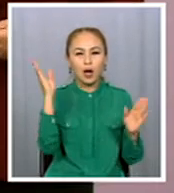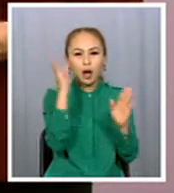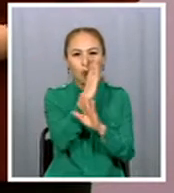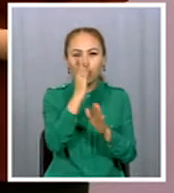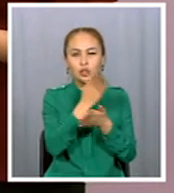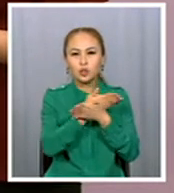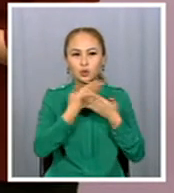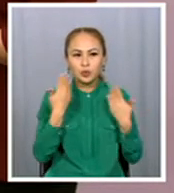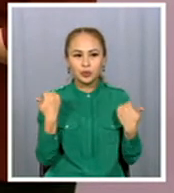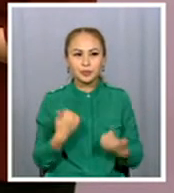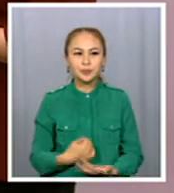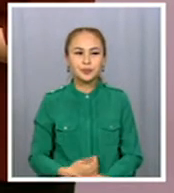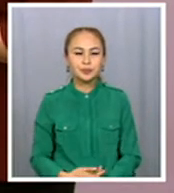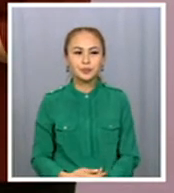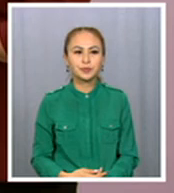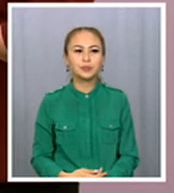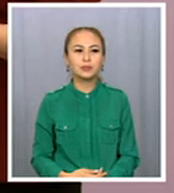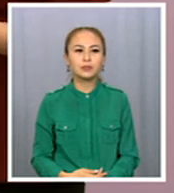жоқ.